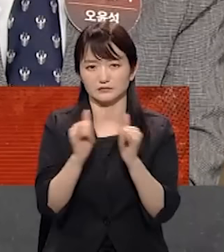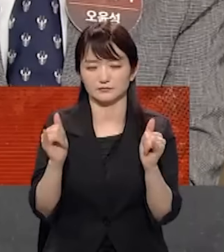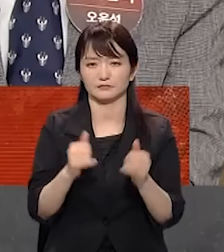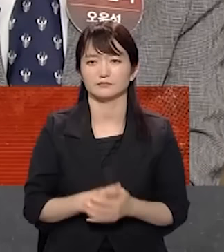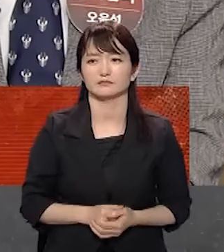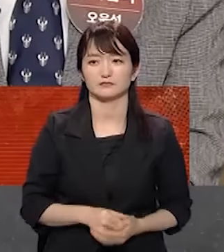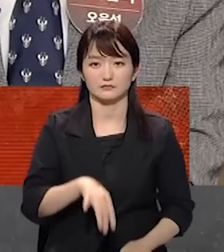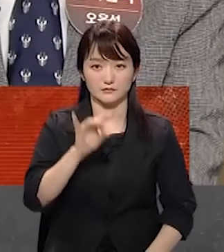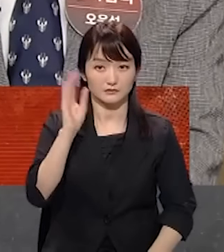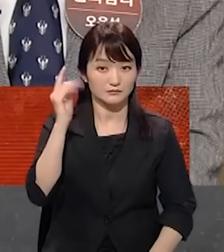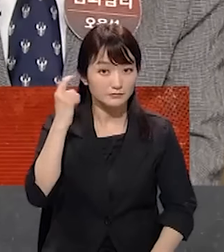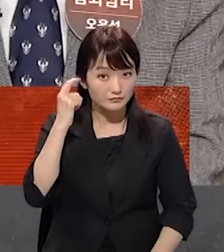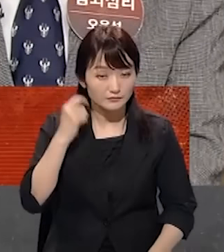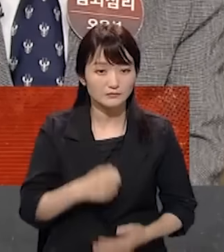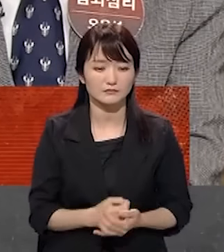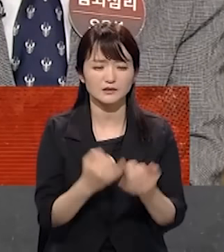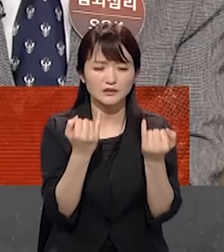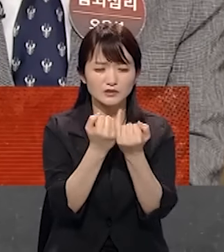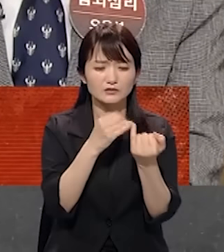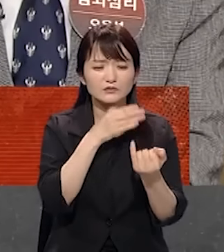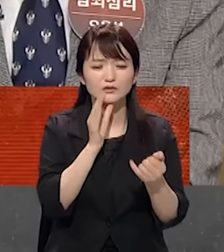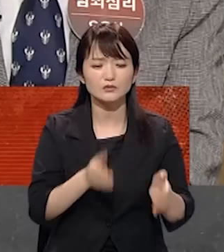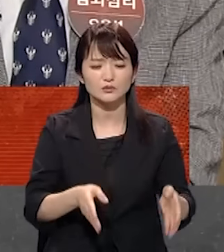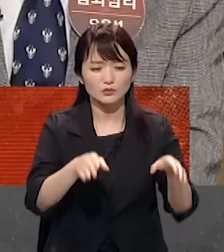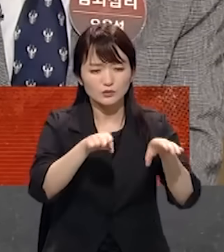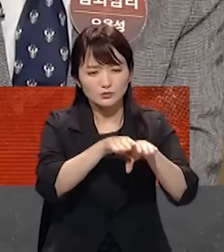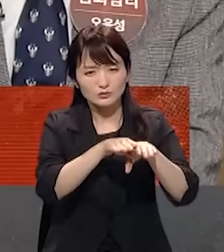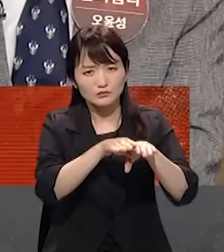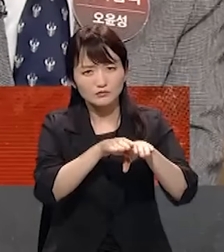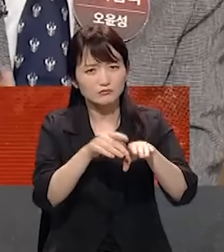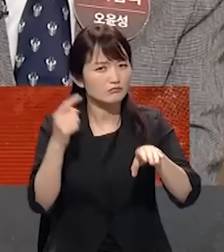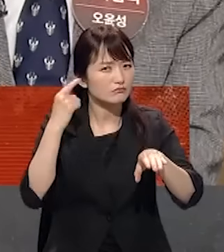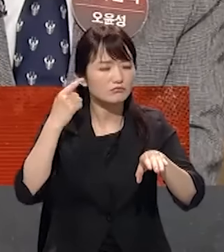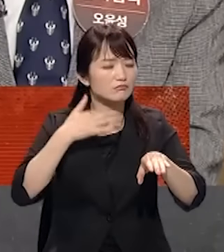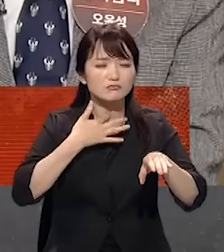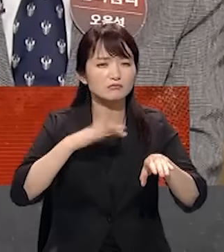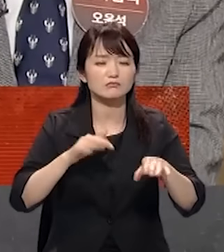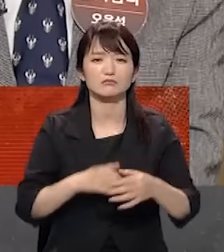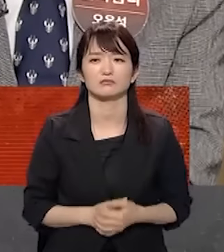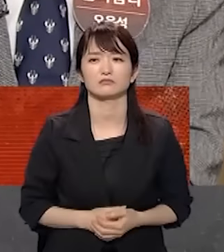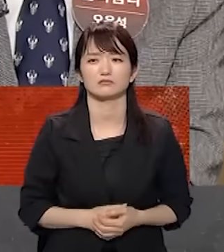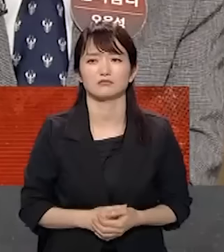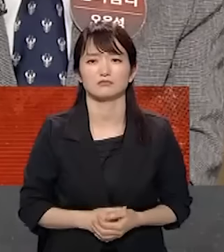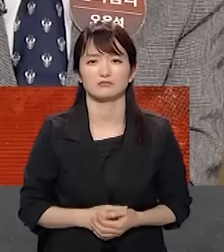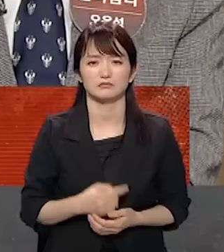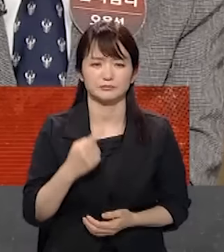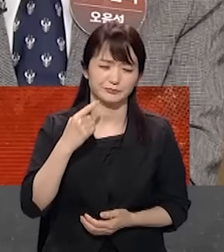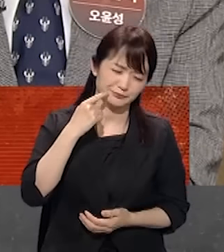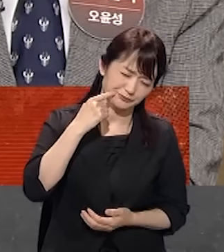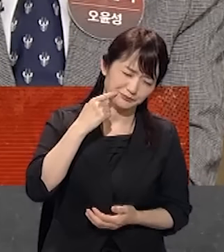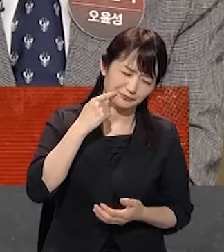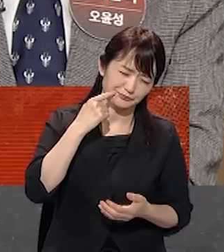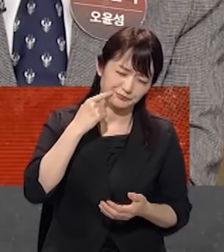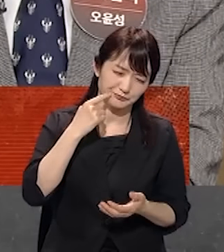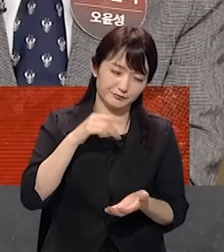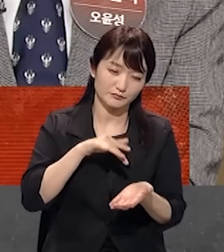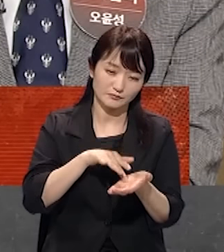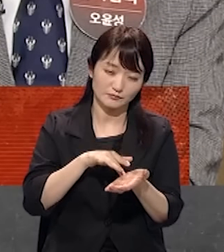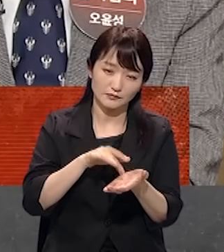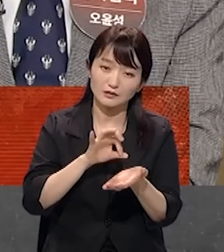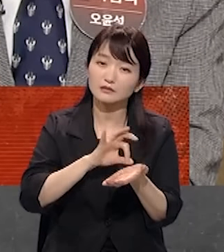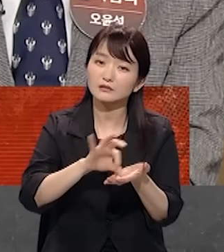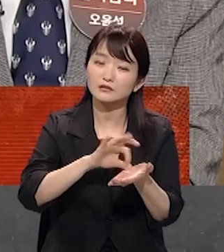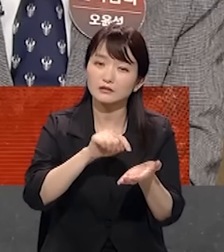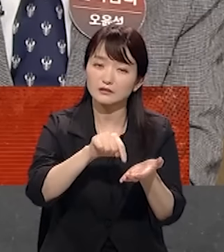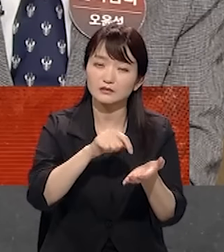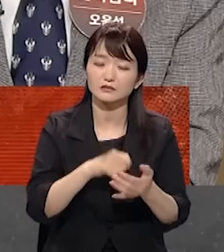경로당이여 여자 경로당이 얘기를 갖다가 저는 못 들었는데 그때 당시에 독국 사용을 했다라고 해서 아 이게 그